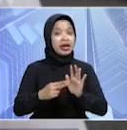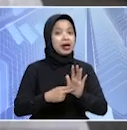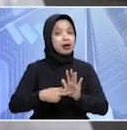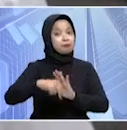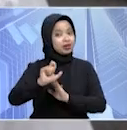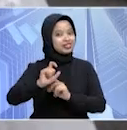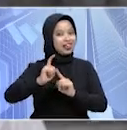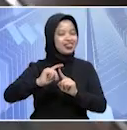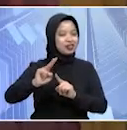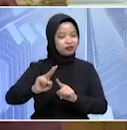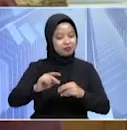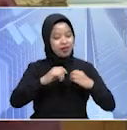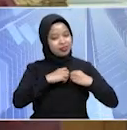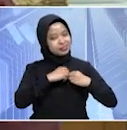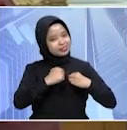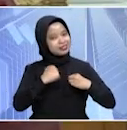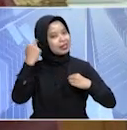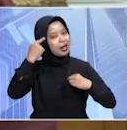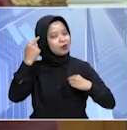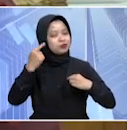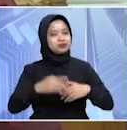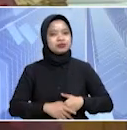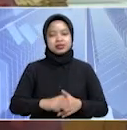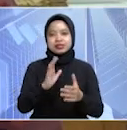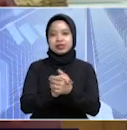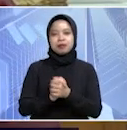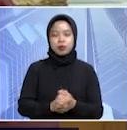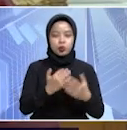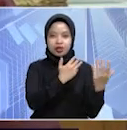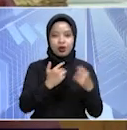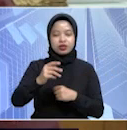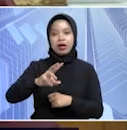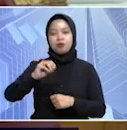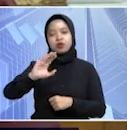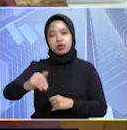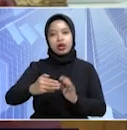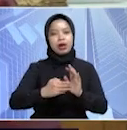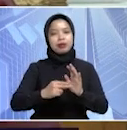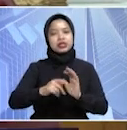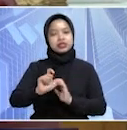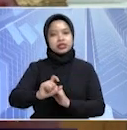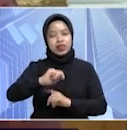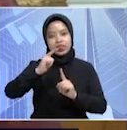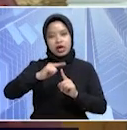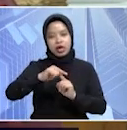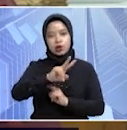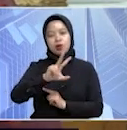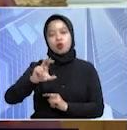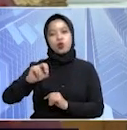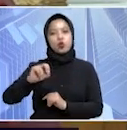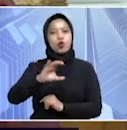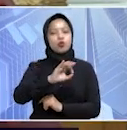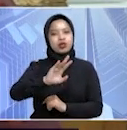MNC TV selalu di hati. Selamat ulang tahun yang ke-30 untuk MNC TV yang jatuh pada tanggal 20